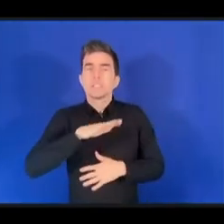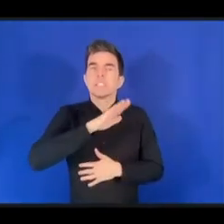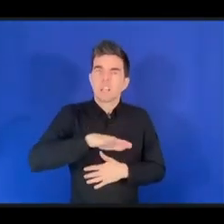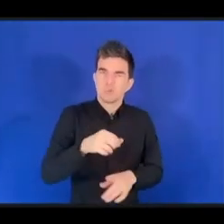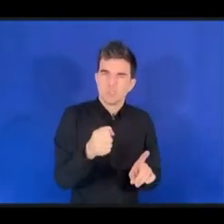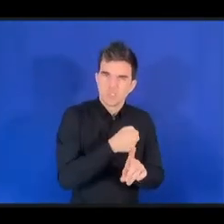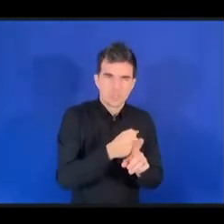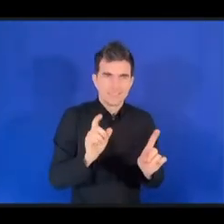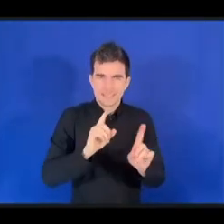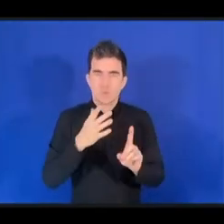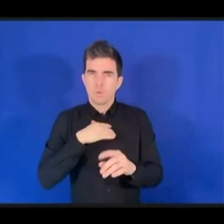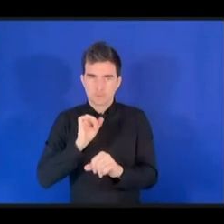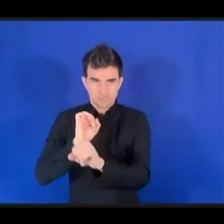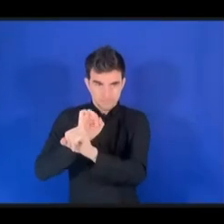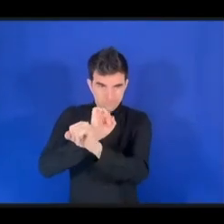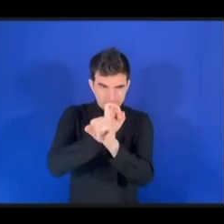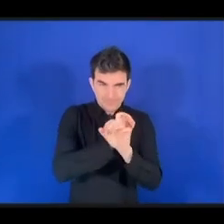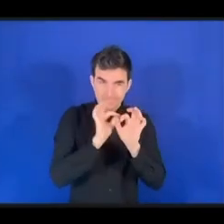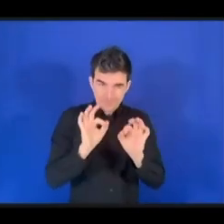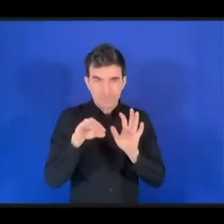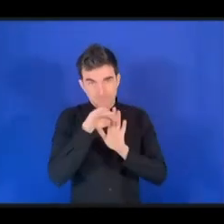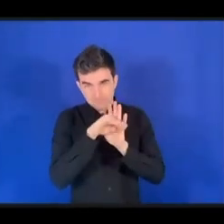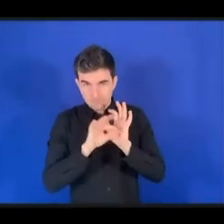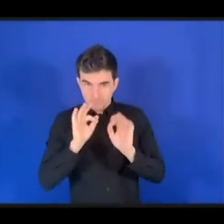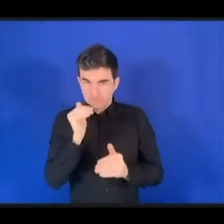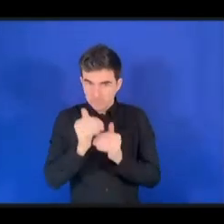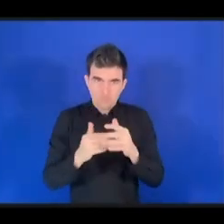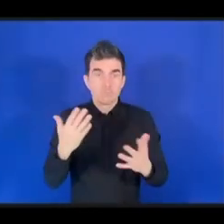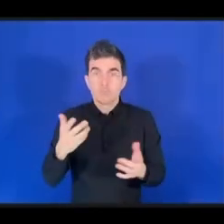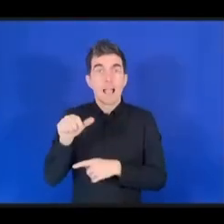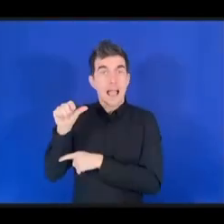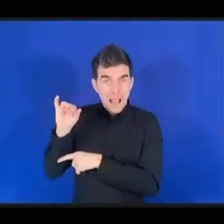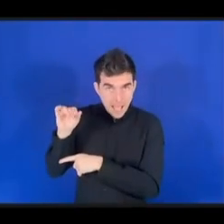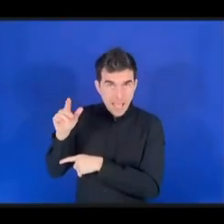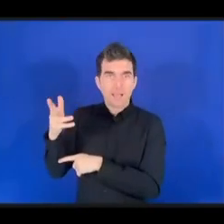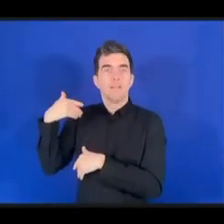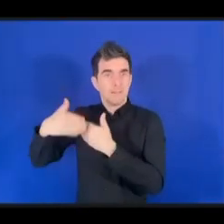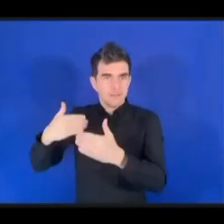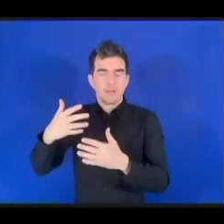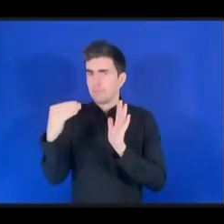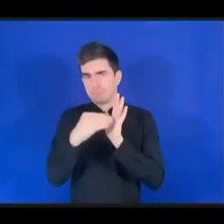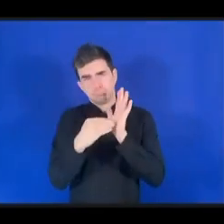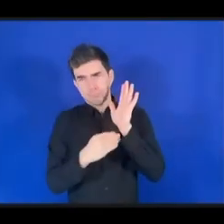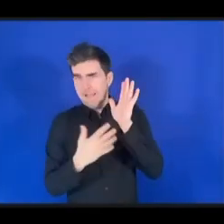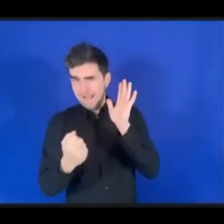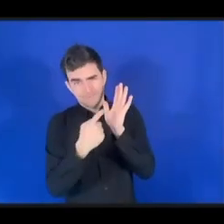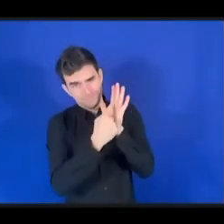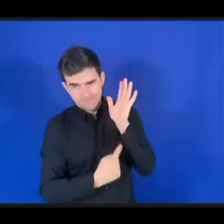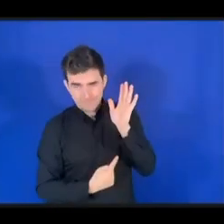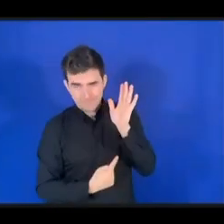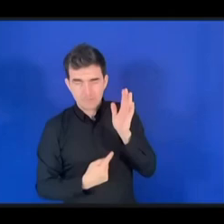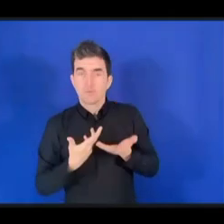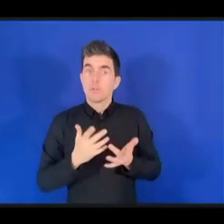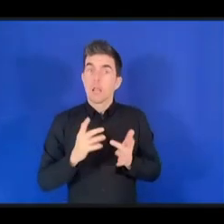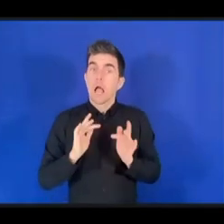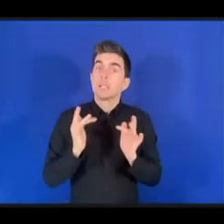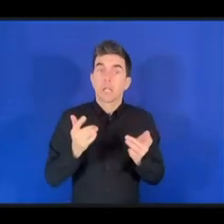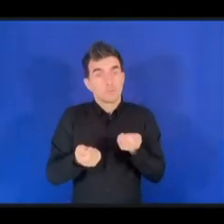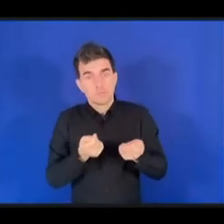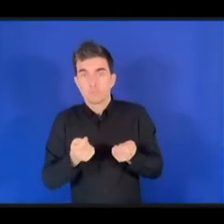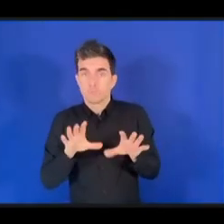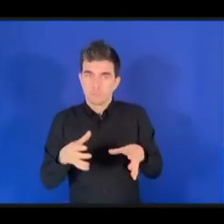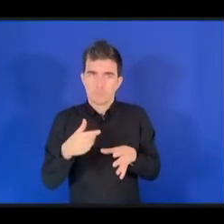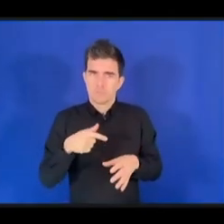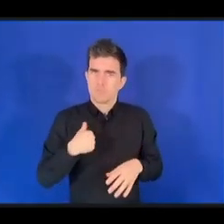様々な方に関しまして議論していく必要がありますigfは私たちのむインターネットのために今後も